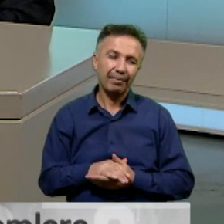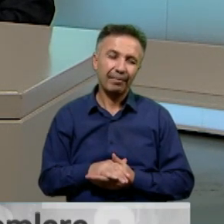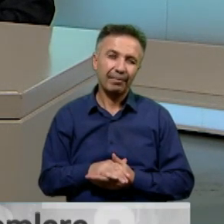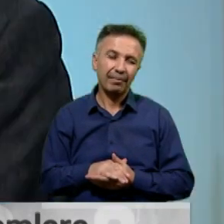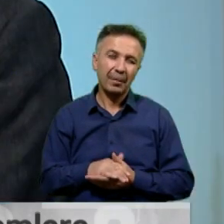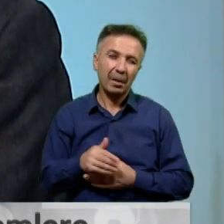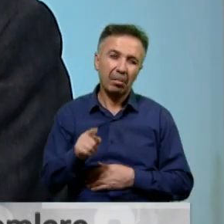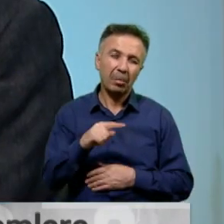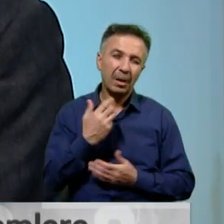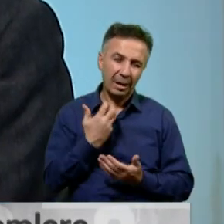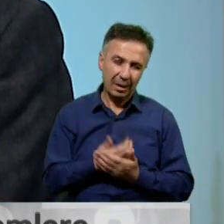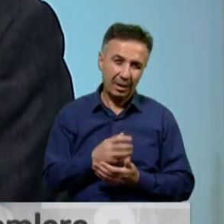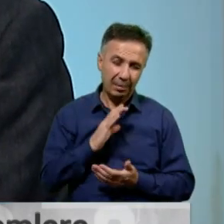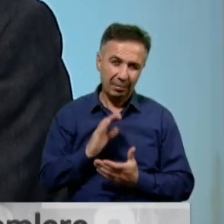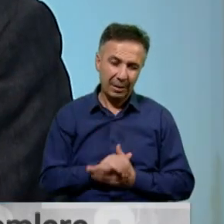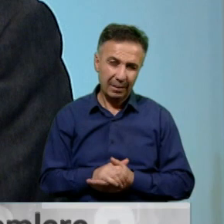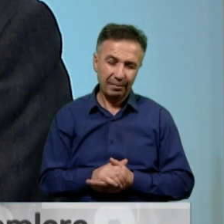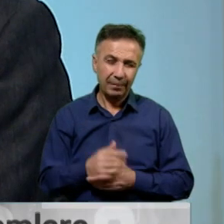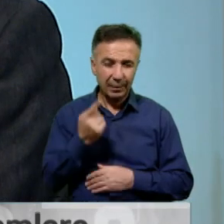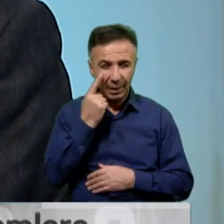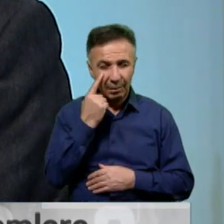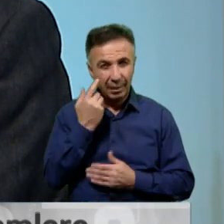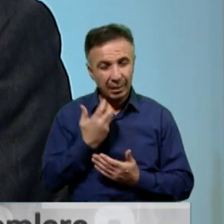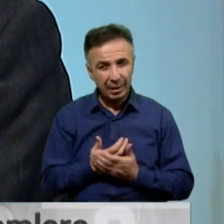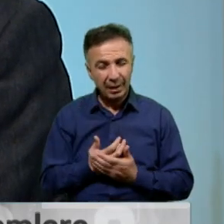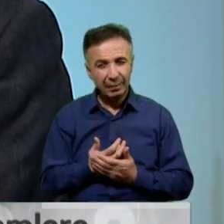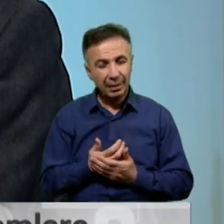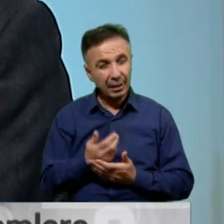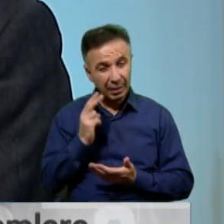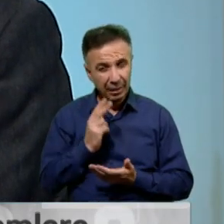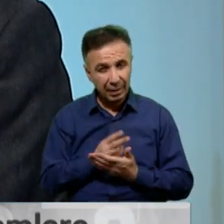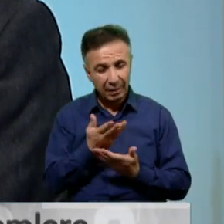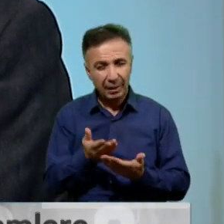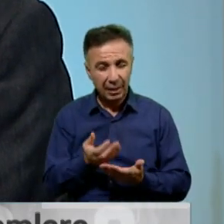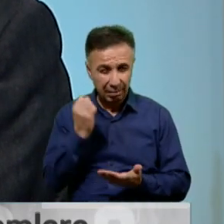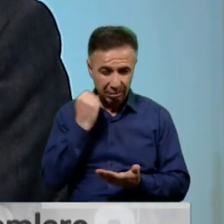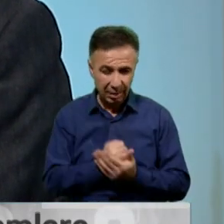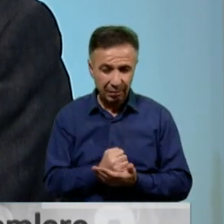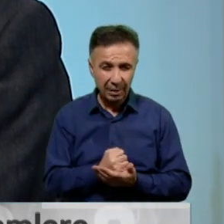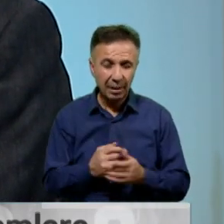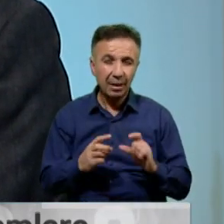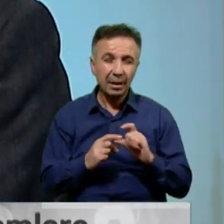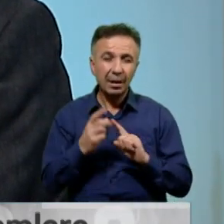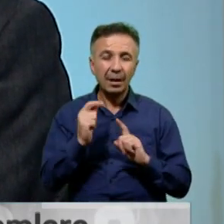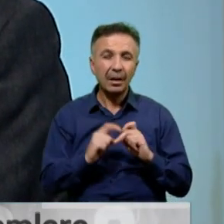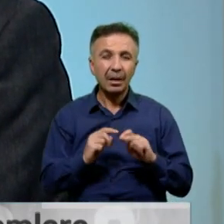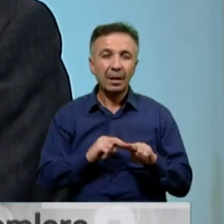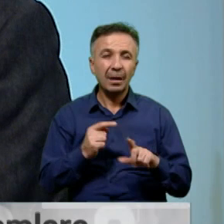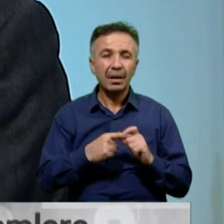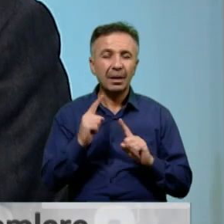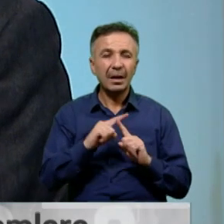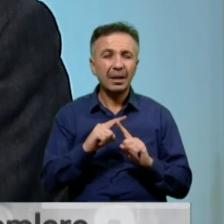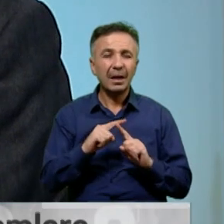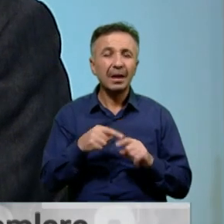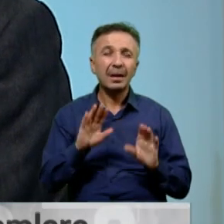bunlar kayıtlı, devlet tarafından tasdik edilen, onaylanan şirketler değil. Böyle olamaz zaten,